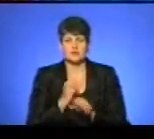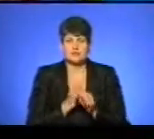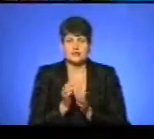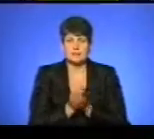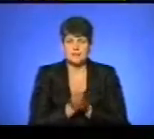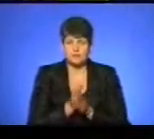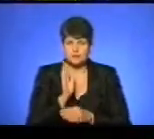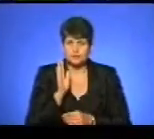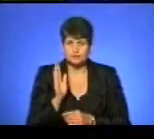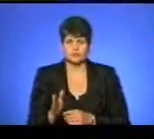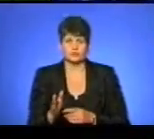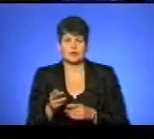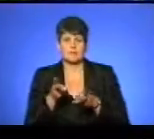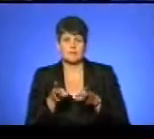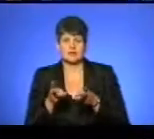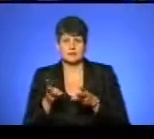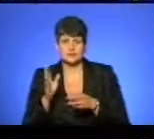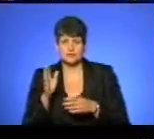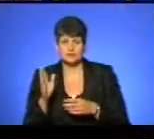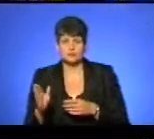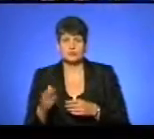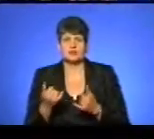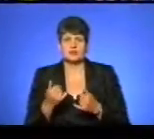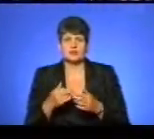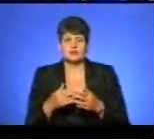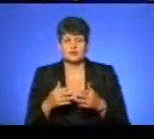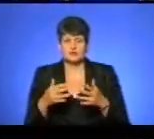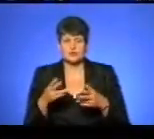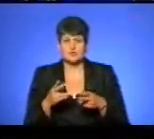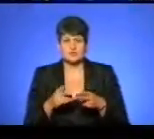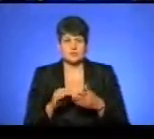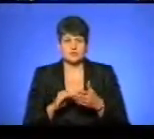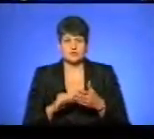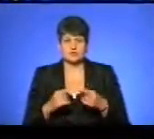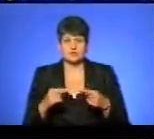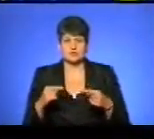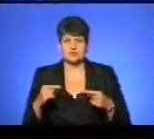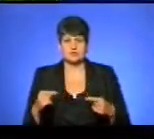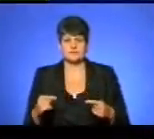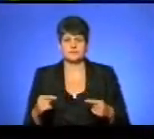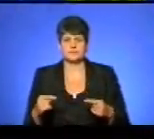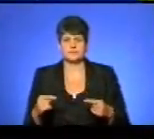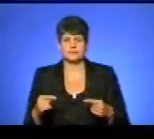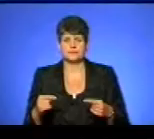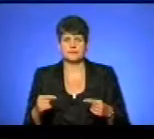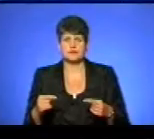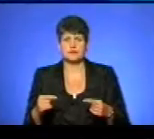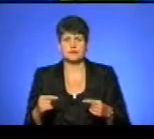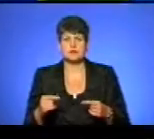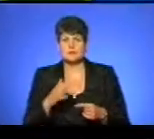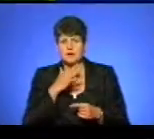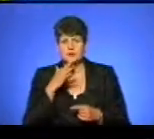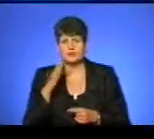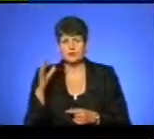розписування пряників, і буде вишкіл по, і вишиванка, і розписування писанок. І ну, дуже багато